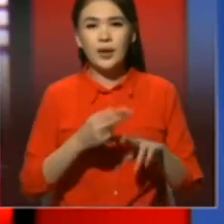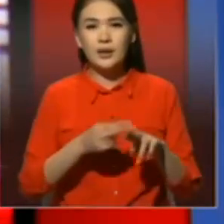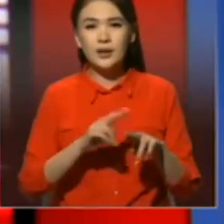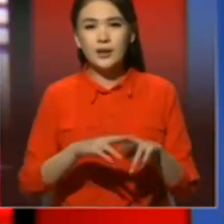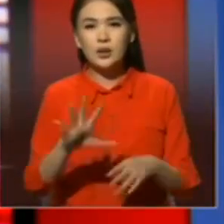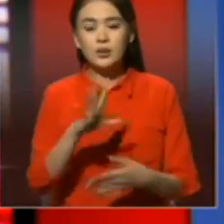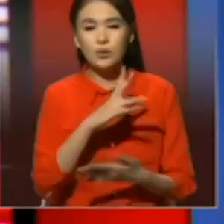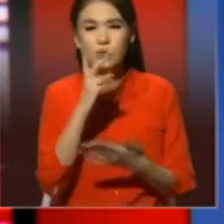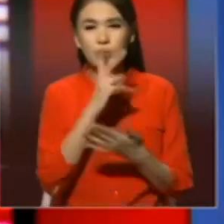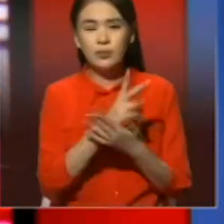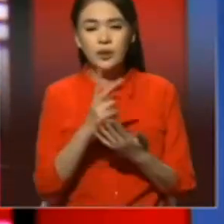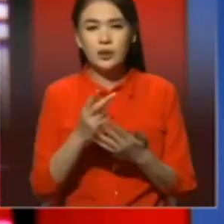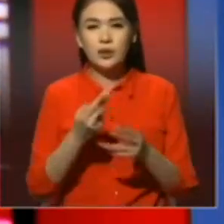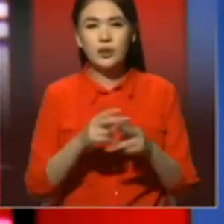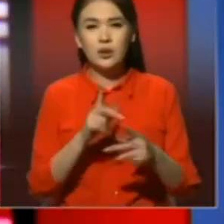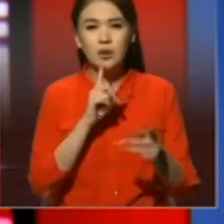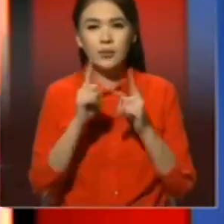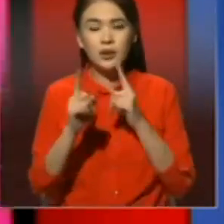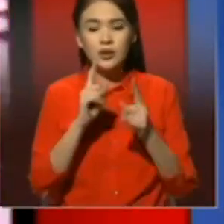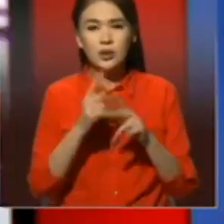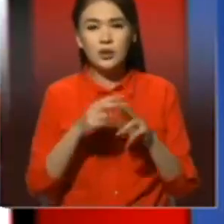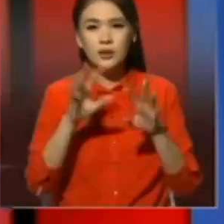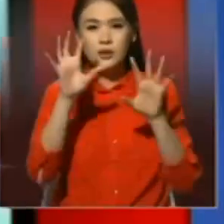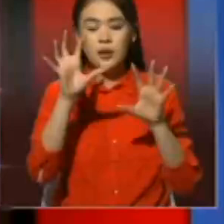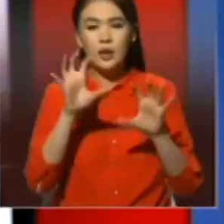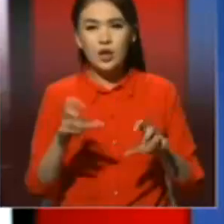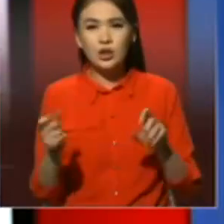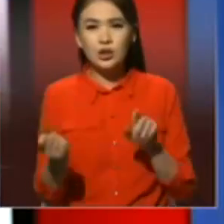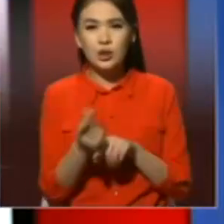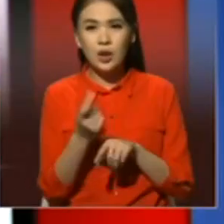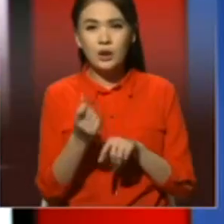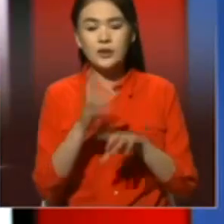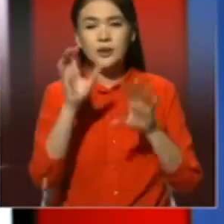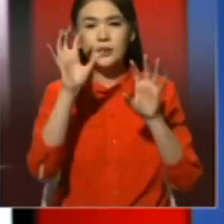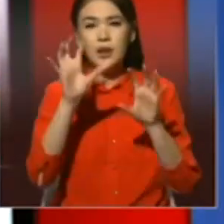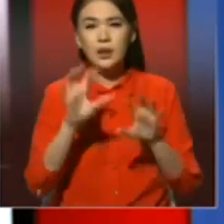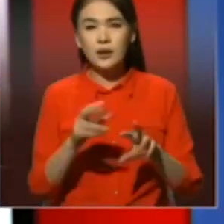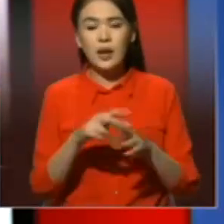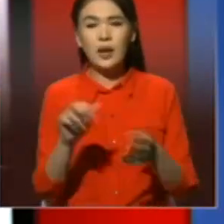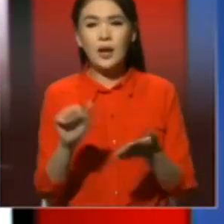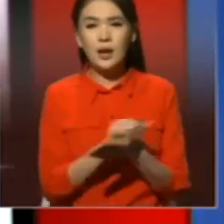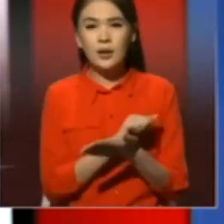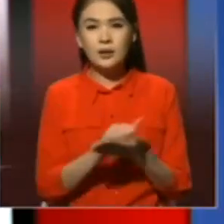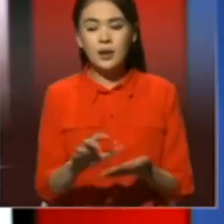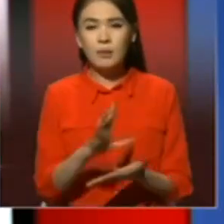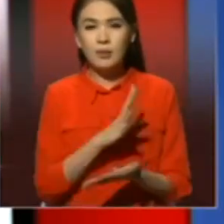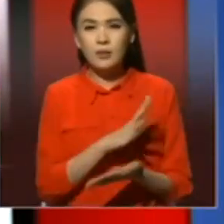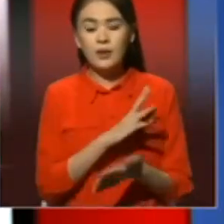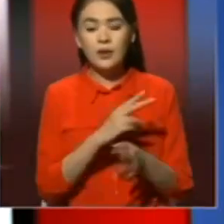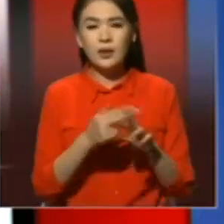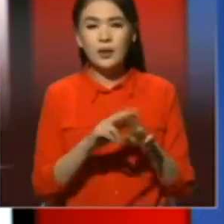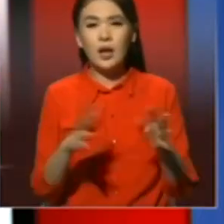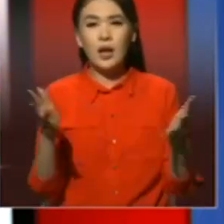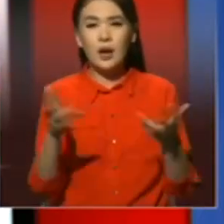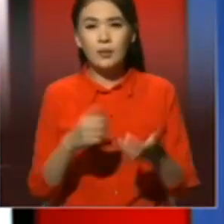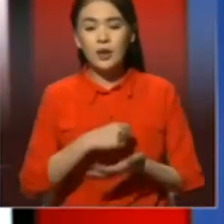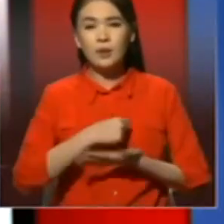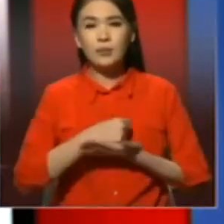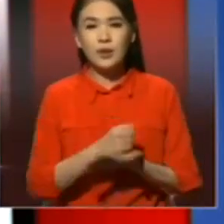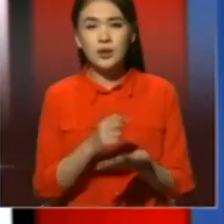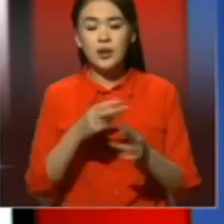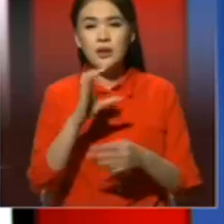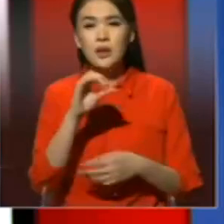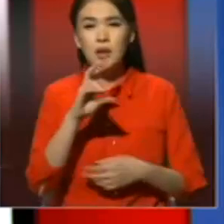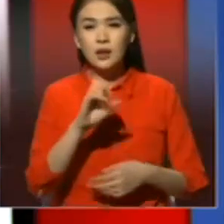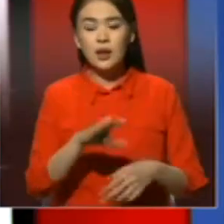тұғын. Мәжіліс заң шығарумен, олар заңмен отырады, қағазбен отырады, заңды талдайды, қабылдайды, бекітеді. Ал